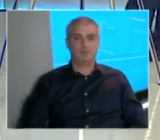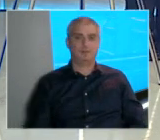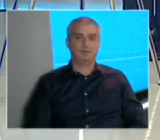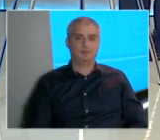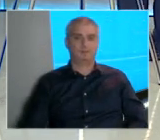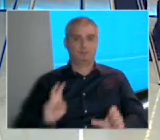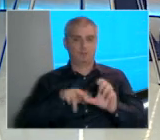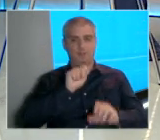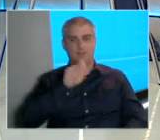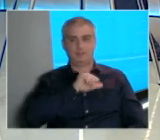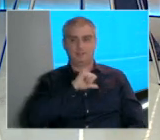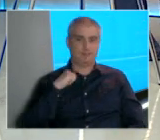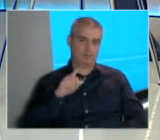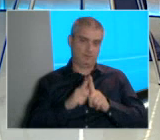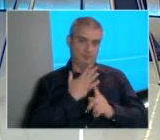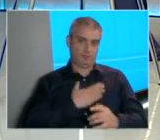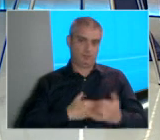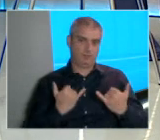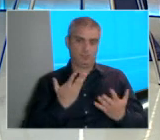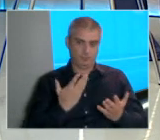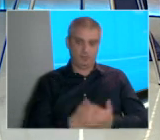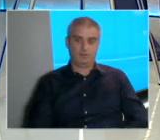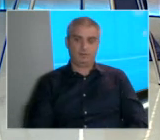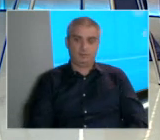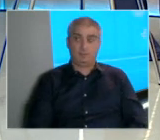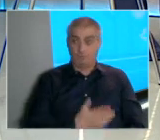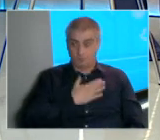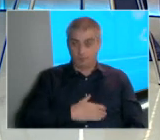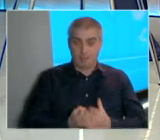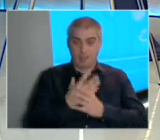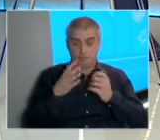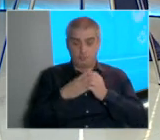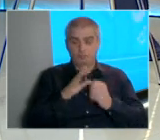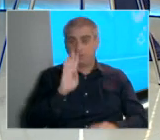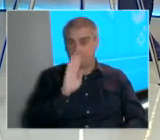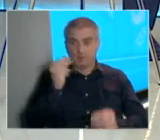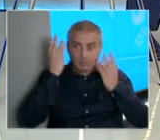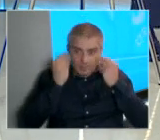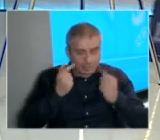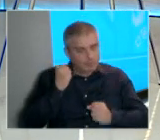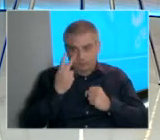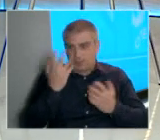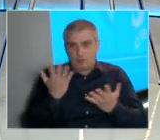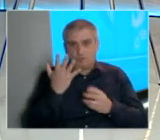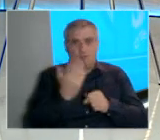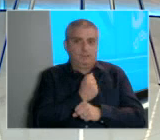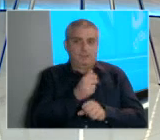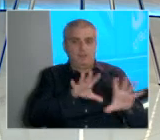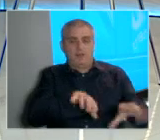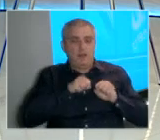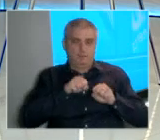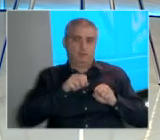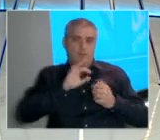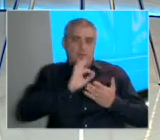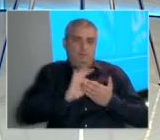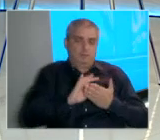להתכנס לכנסת עצמאית, כפי שהוא רץ עכשיו. נכון, למרות שאם באמת הוא רוצה להקים גוש עם נתניהו והחרדים, קשה לראות איך הוא יצליח למשוך